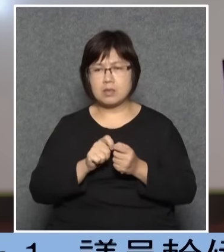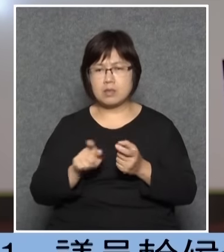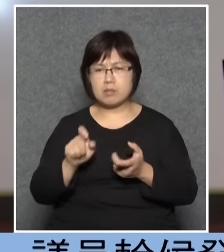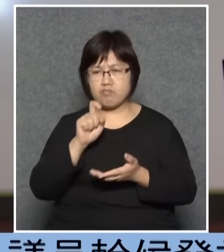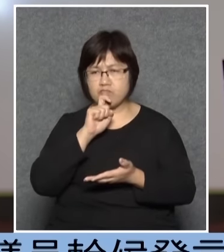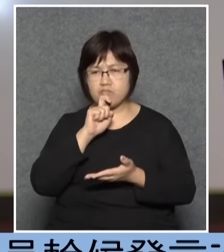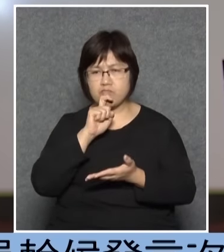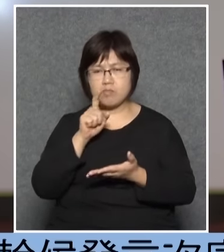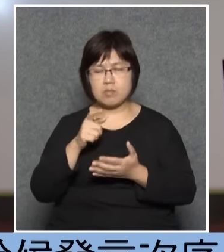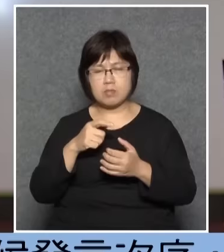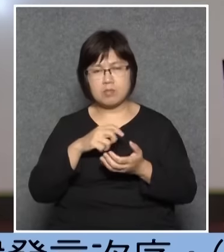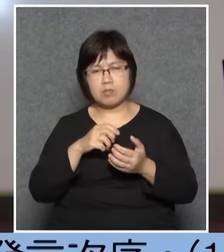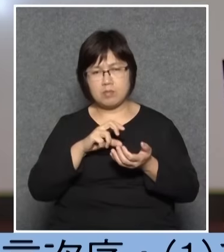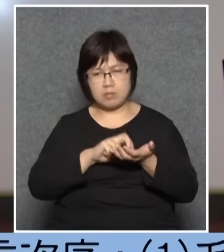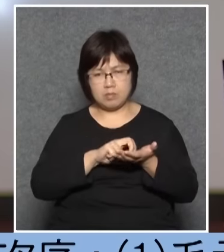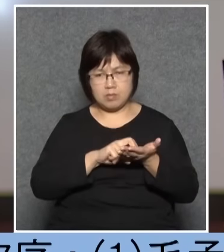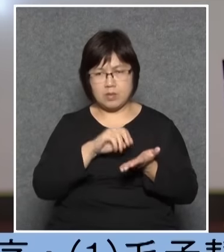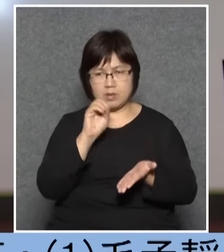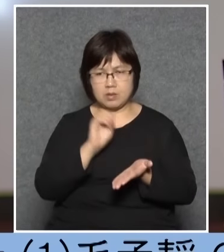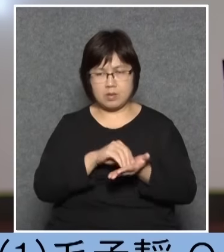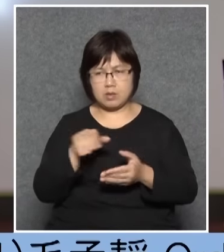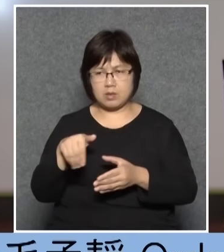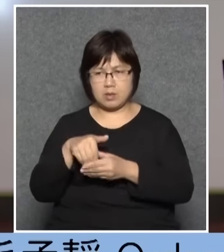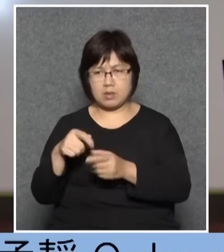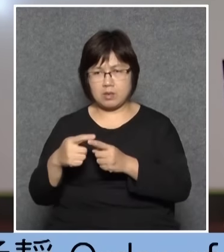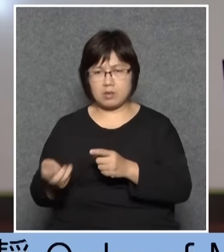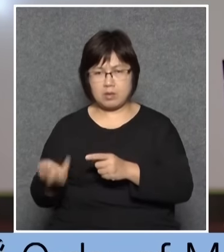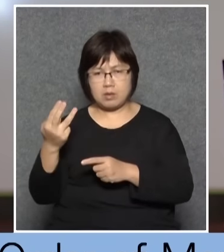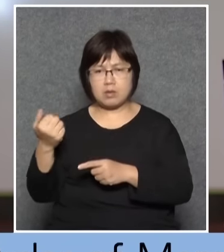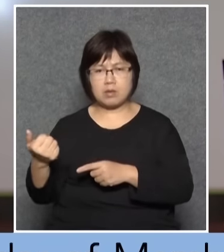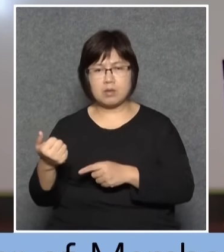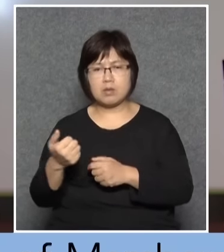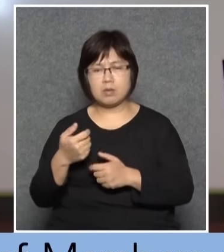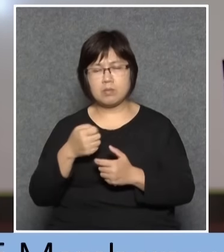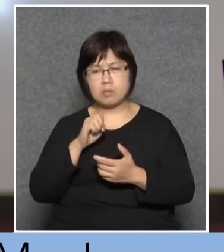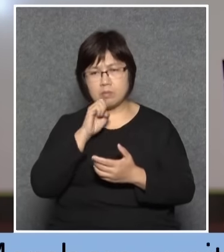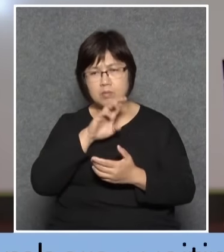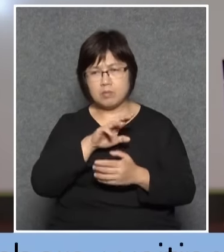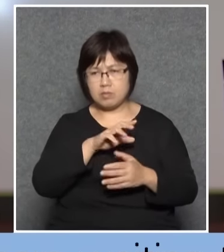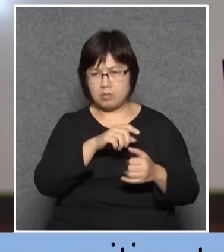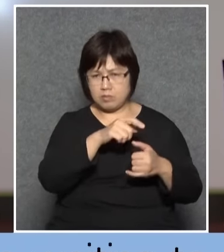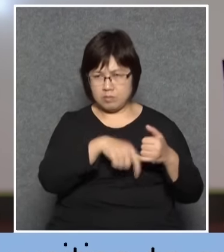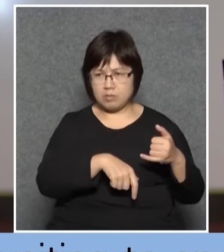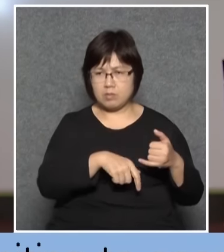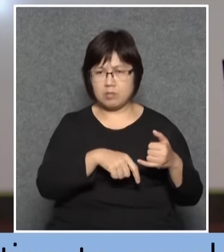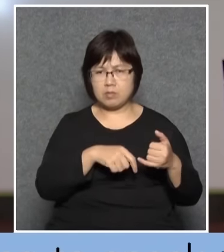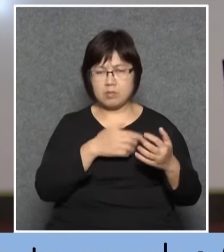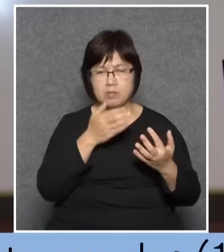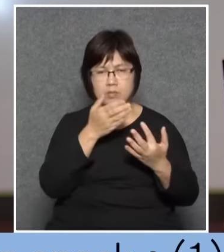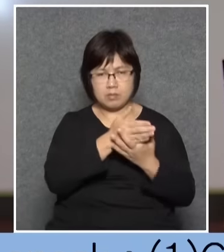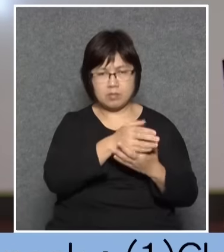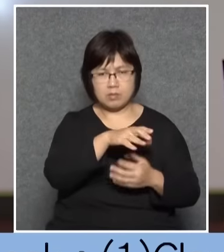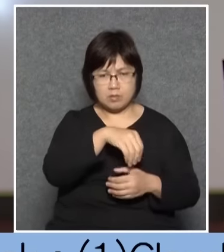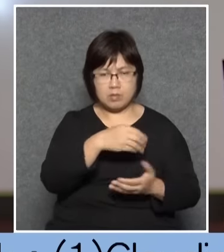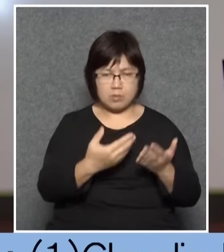有关案例判定申请人得席，及表示该个案是属截取或是属